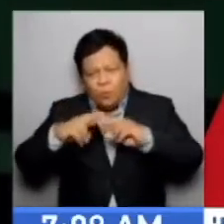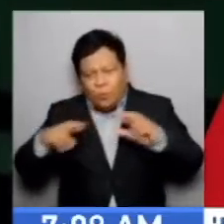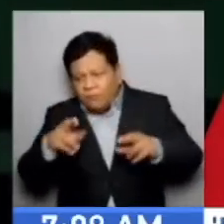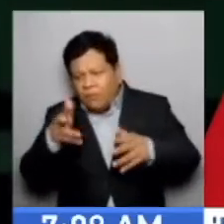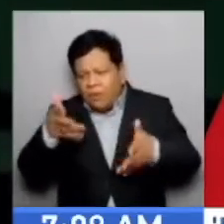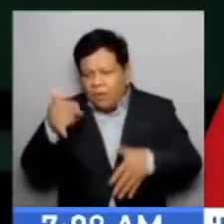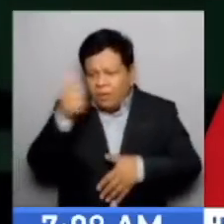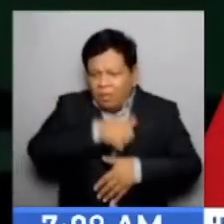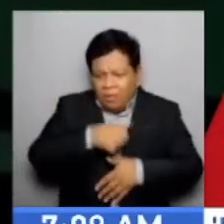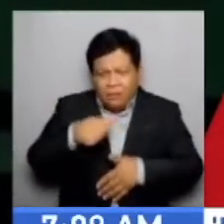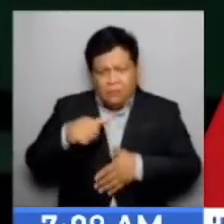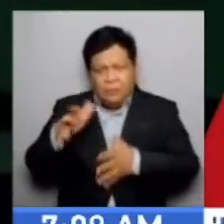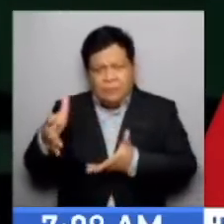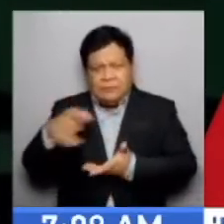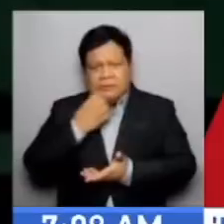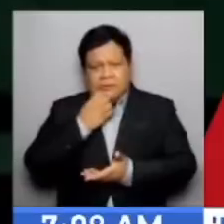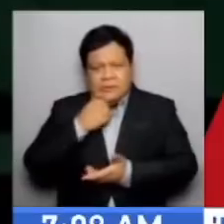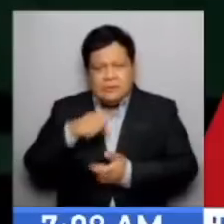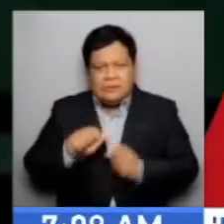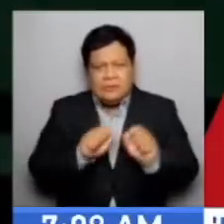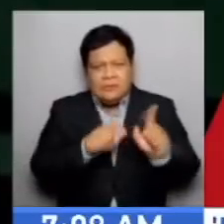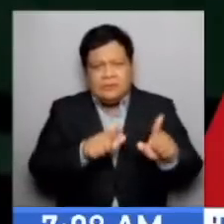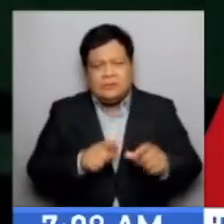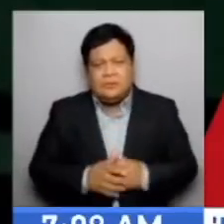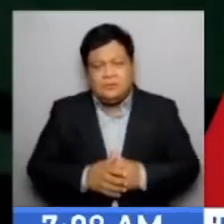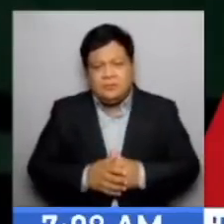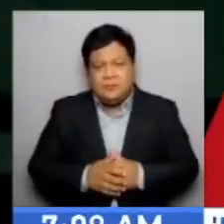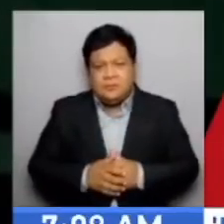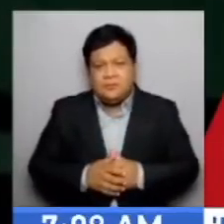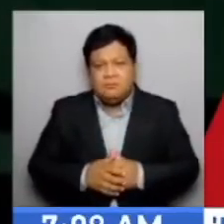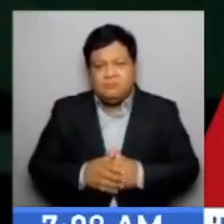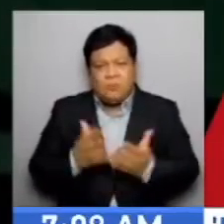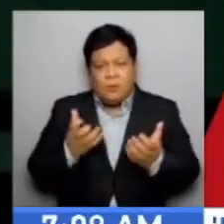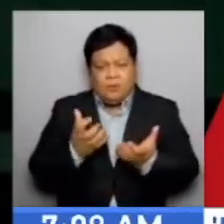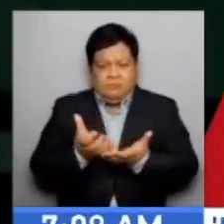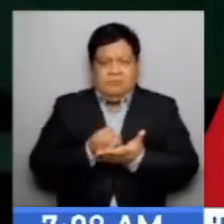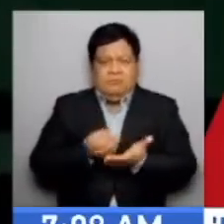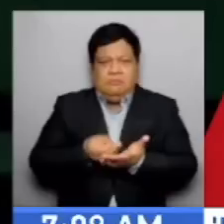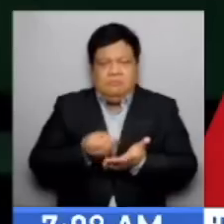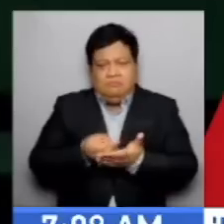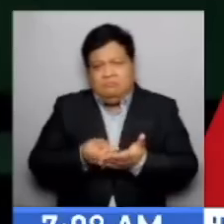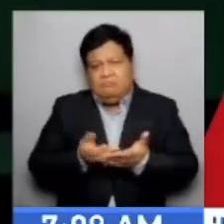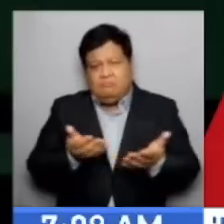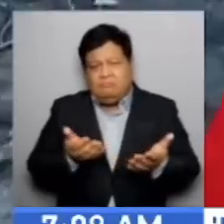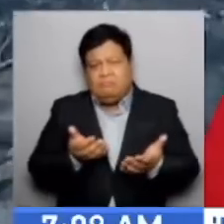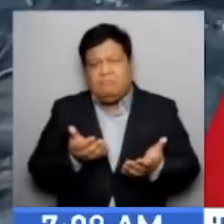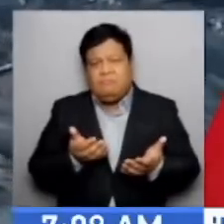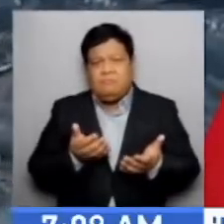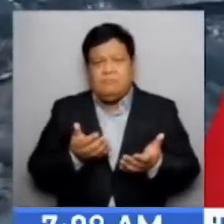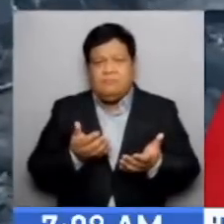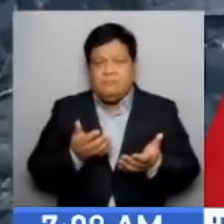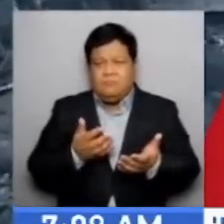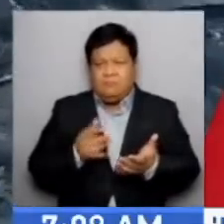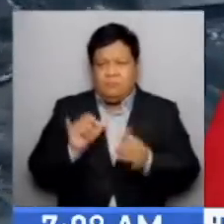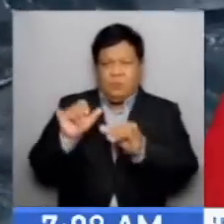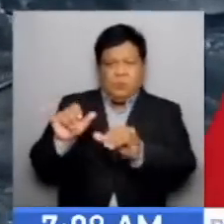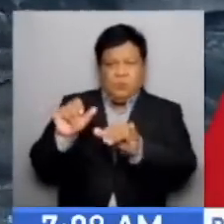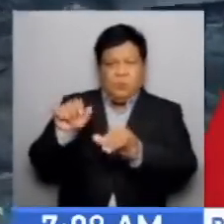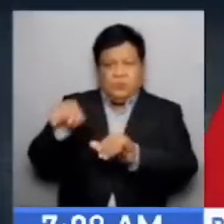maibinta. Kahit pa paano, iniiwan. Hindi natulog nandoon.